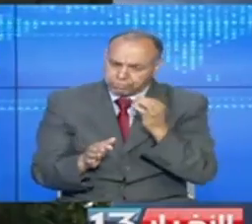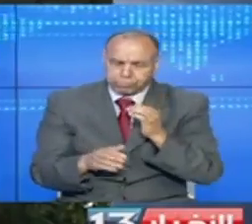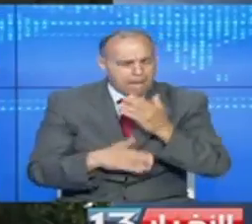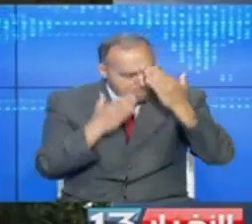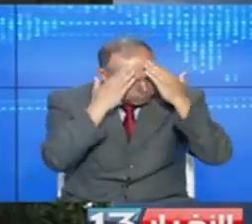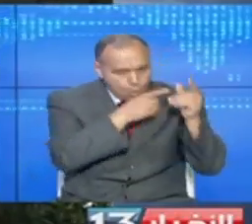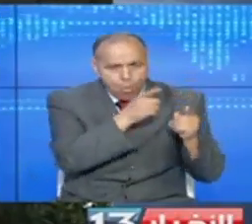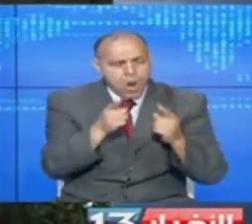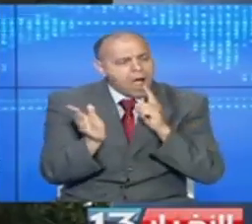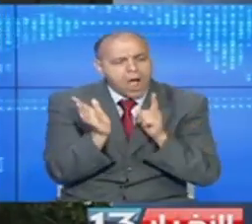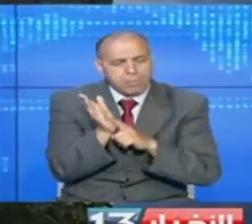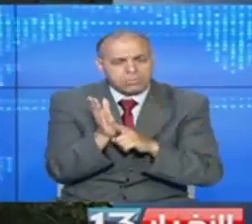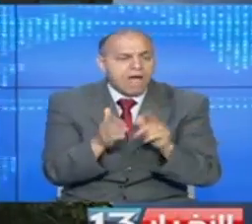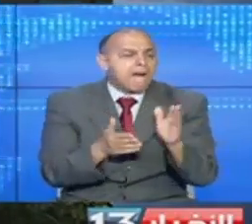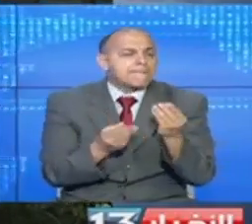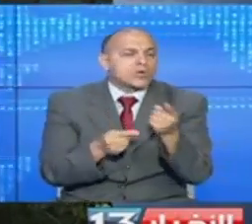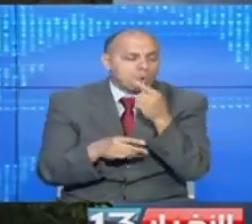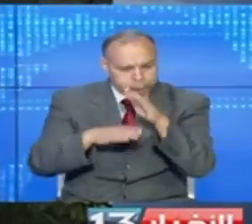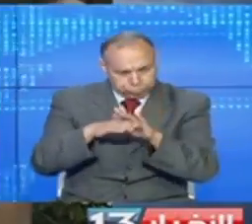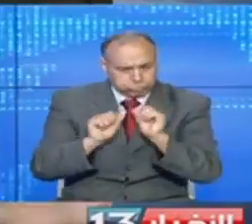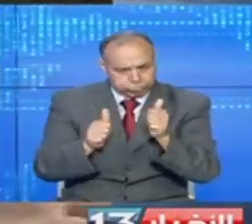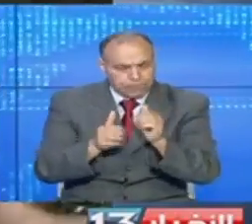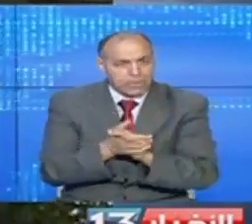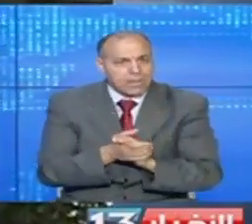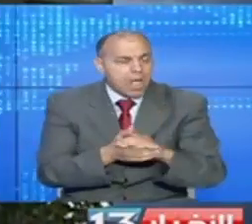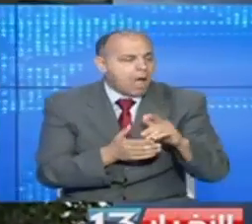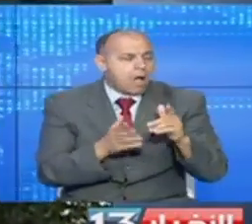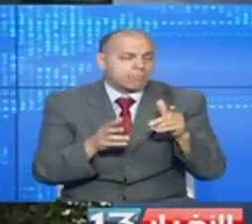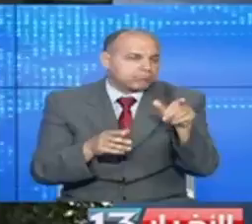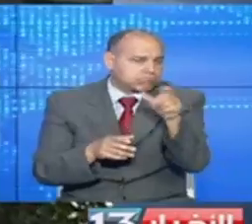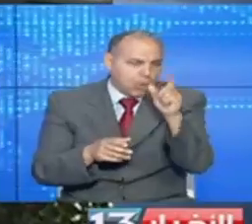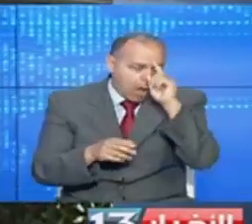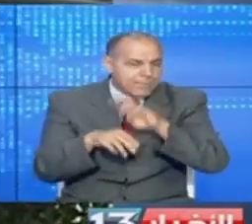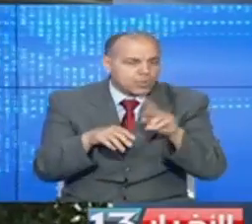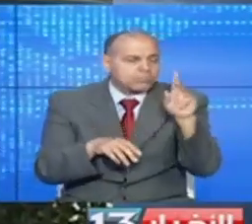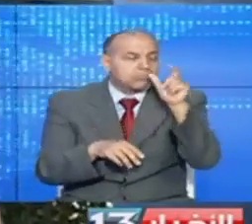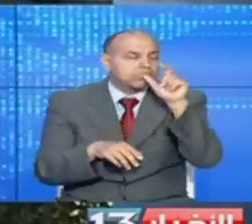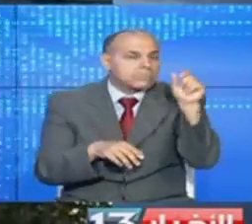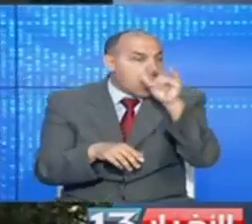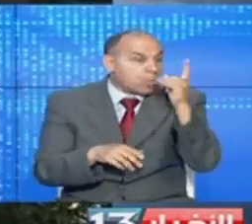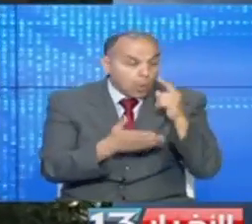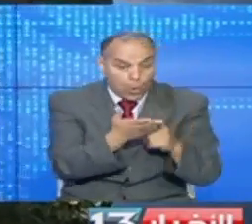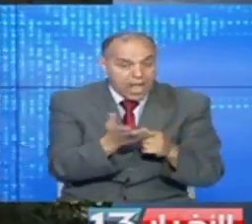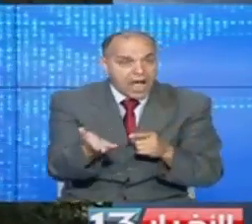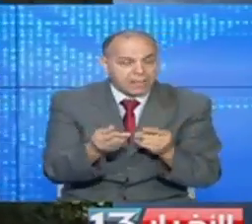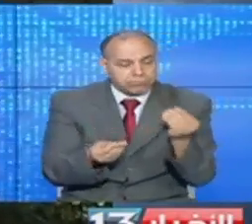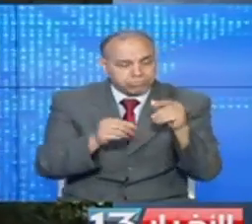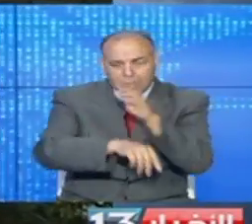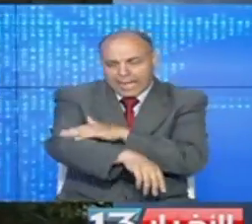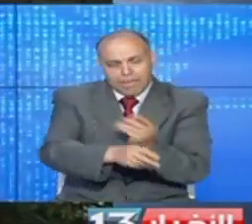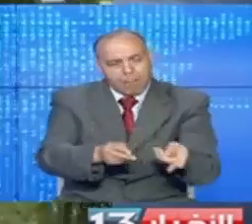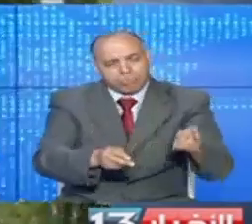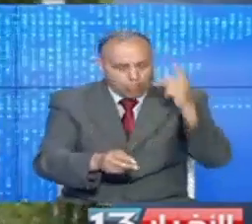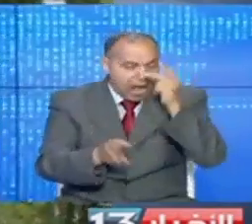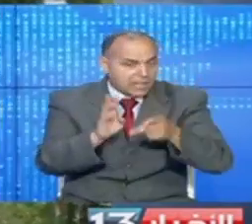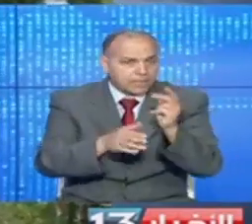صحة ووفروا برشا حاجات، وحتى فما لاماجوريتي نتاع النزل أنهم زادوا في البيرسونيل يعني في